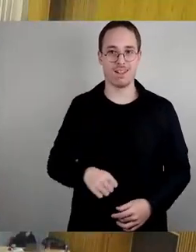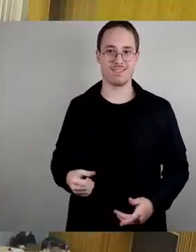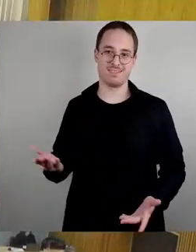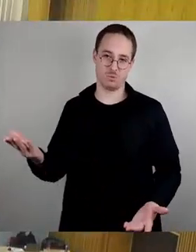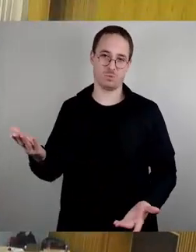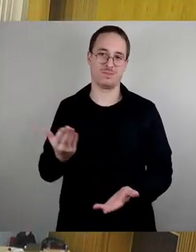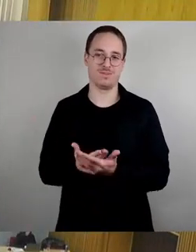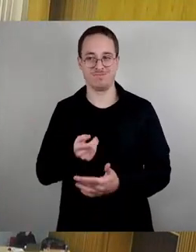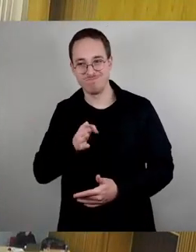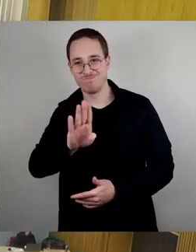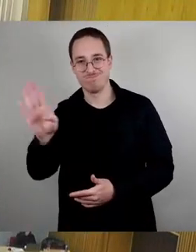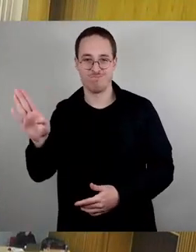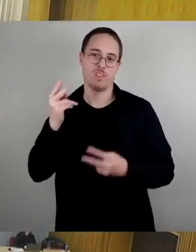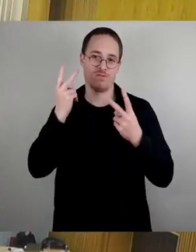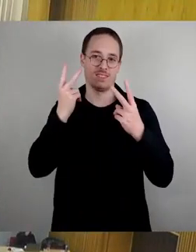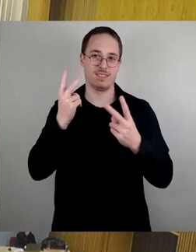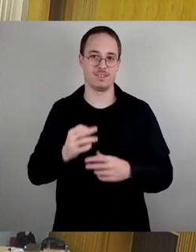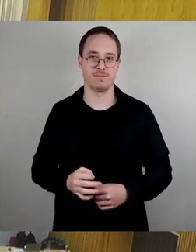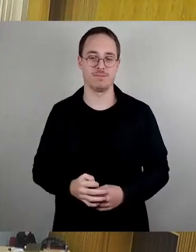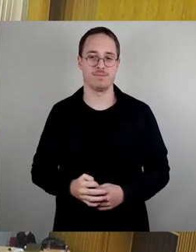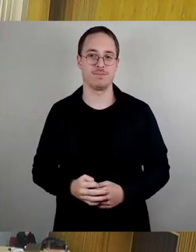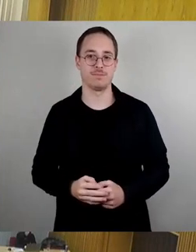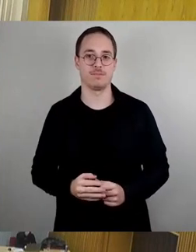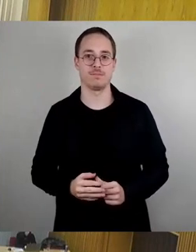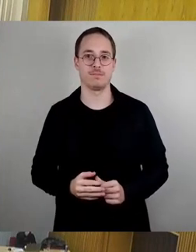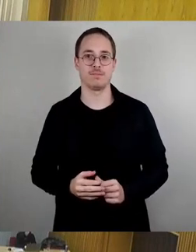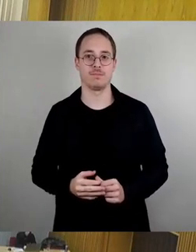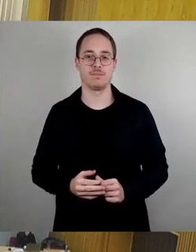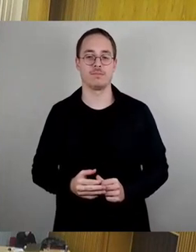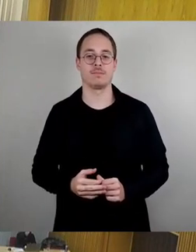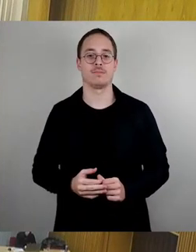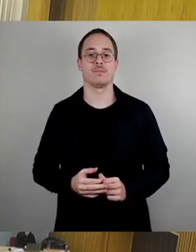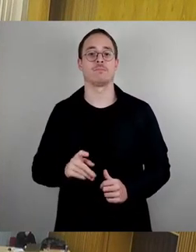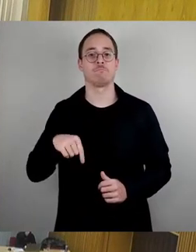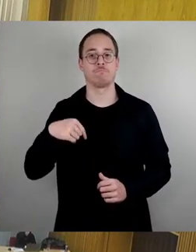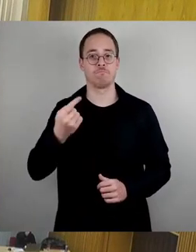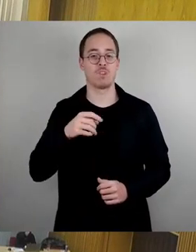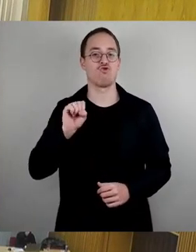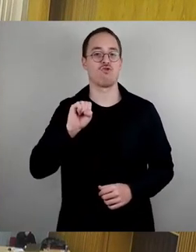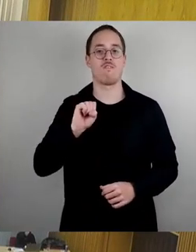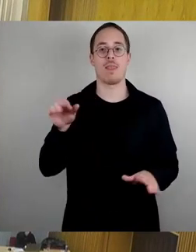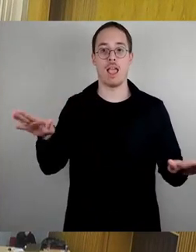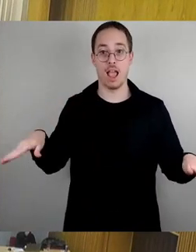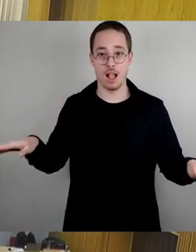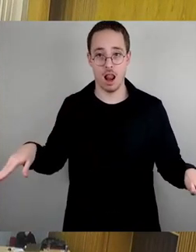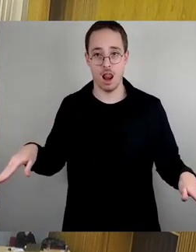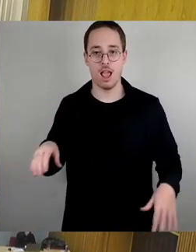Dann machen wir mit Stefan Engel weiter, SPD-Fraktion. Und als nächstes wäre, wenn gewünscht, Holger Zastrow dran.